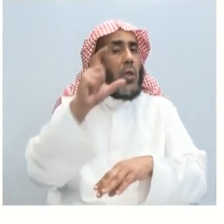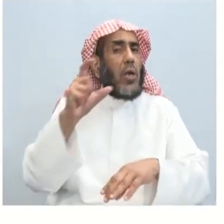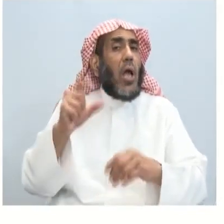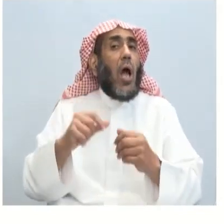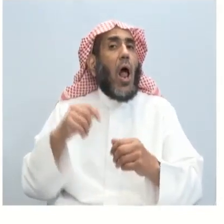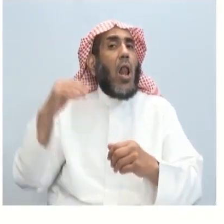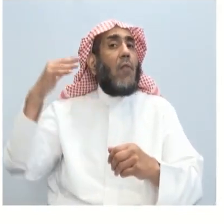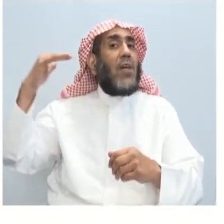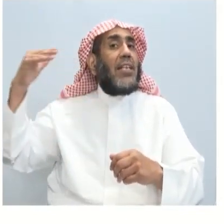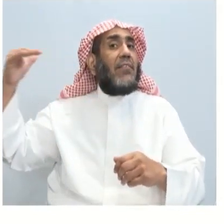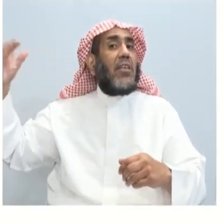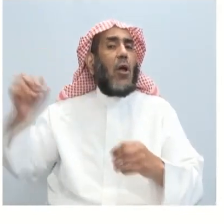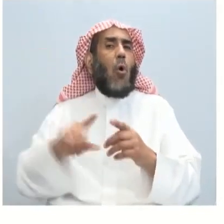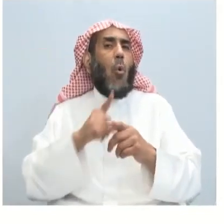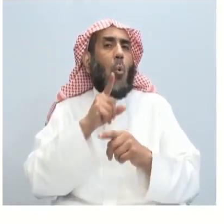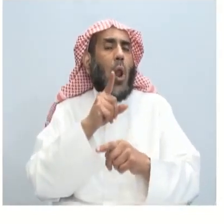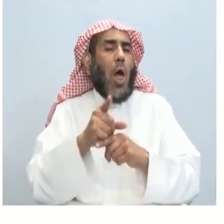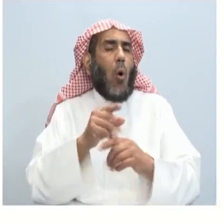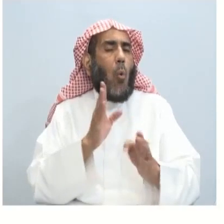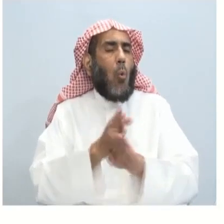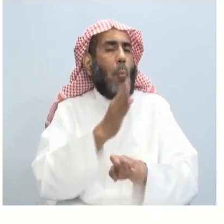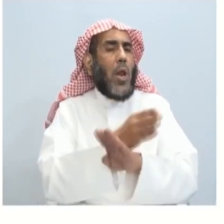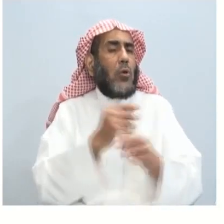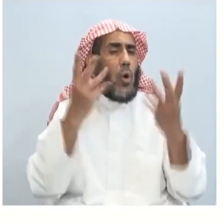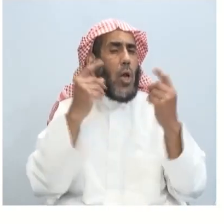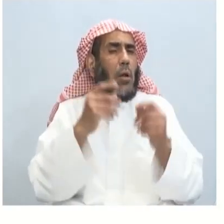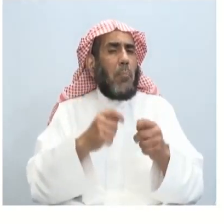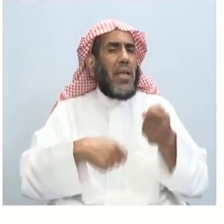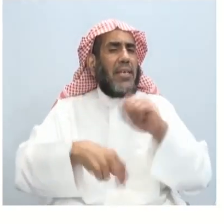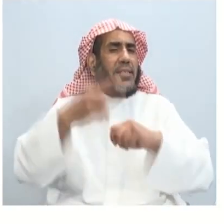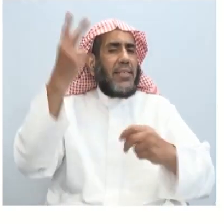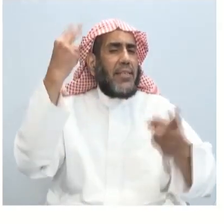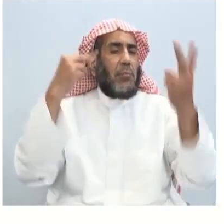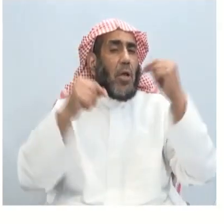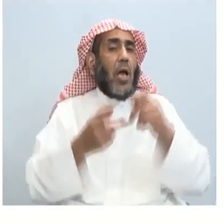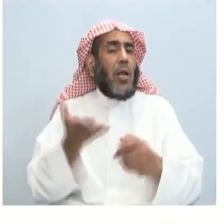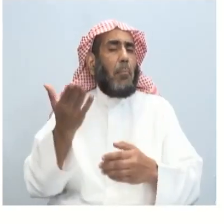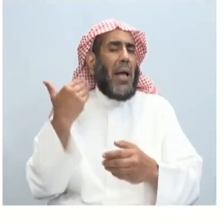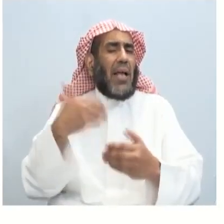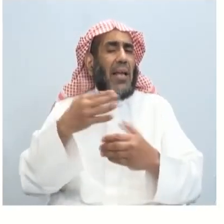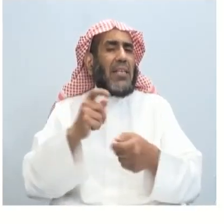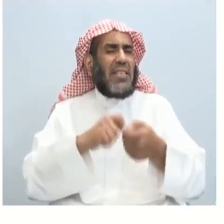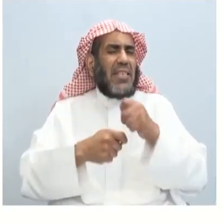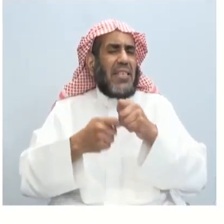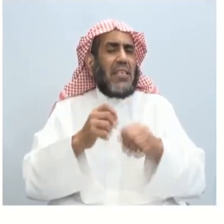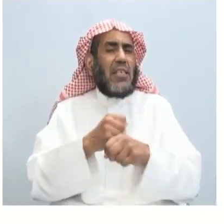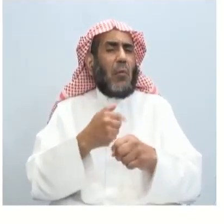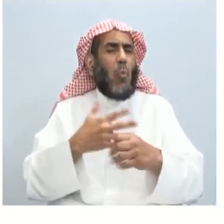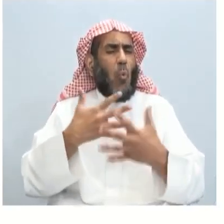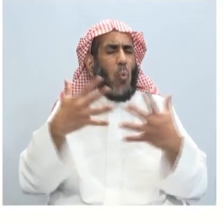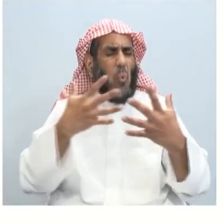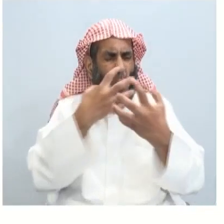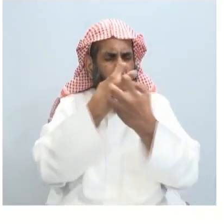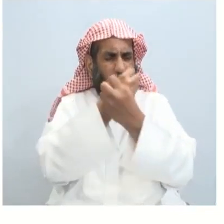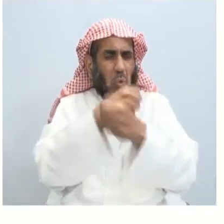الفلسفيه وله منهجه العلمي التجريبي بعدما كانت صناعه يغلب عليها الغموض